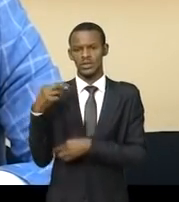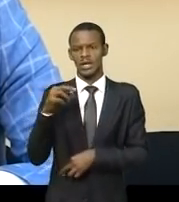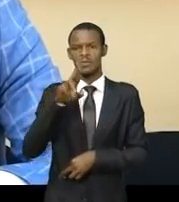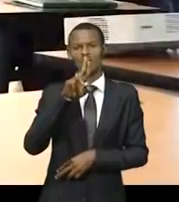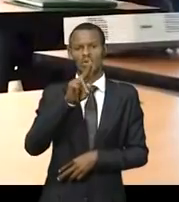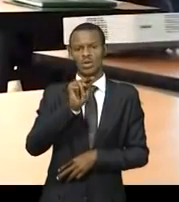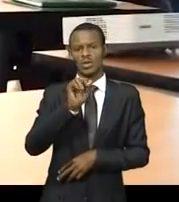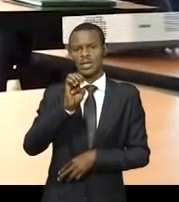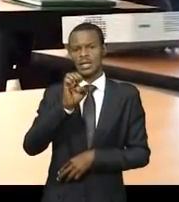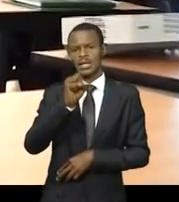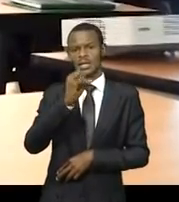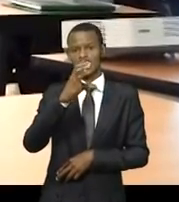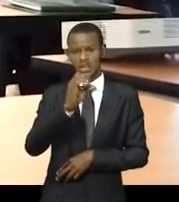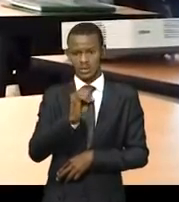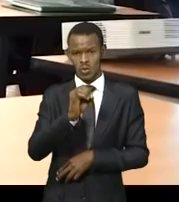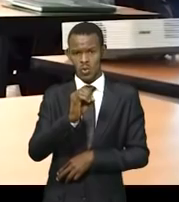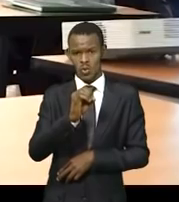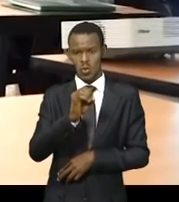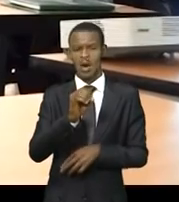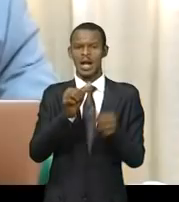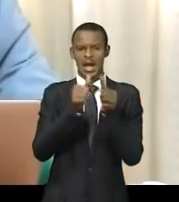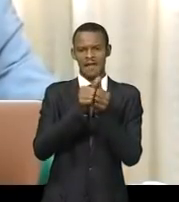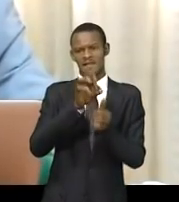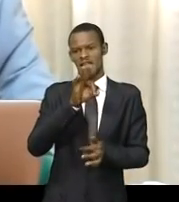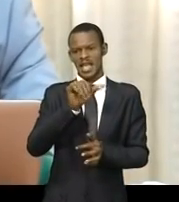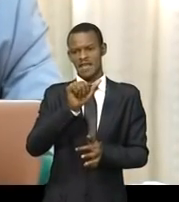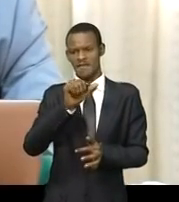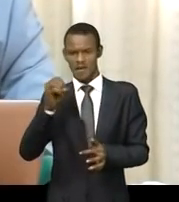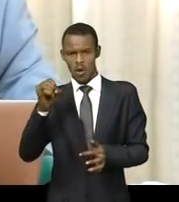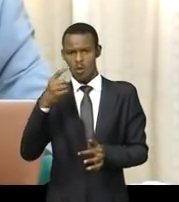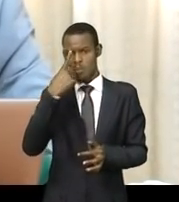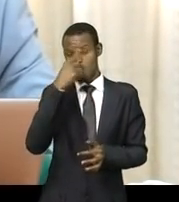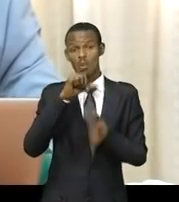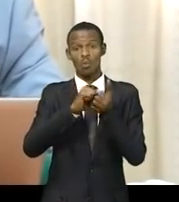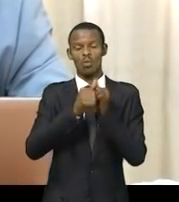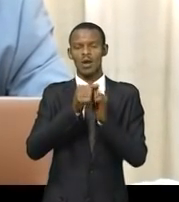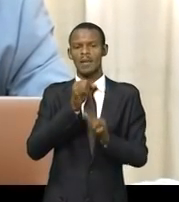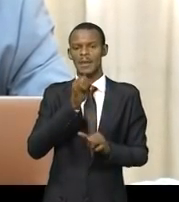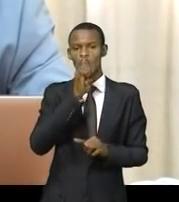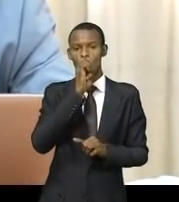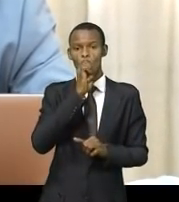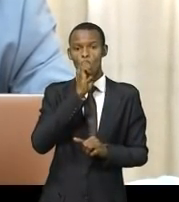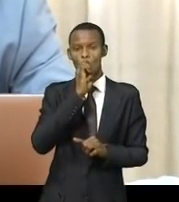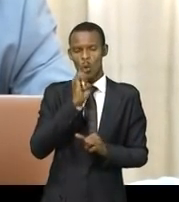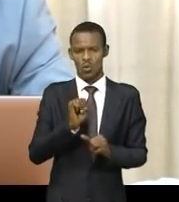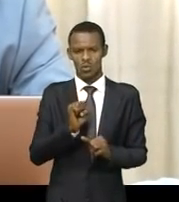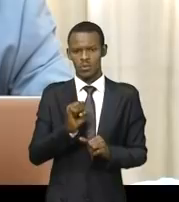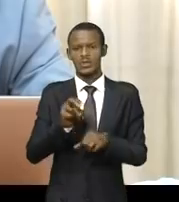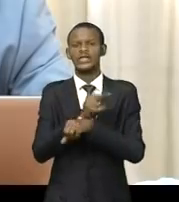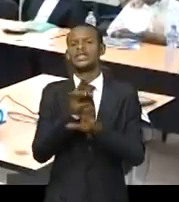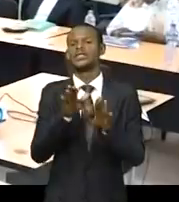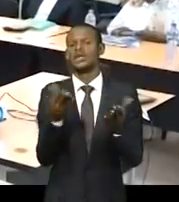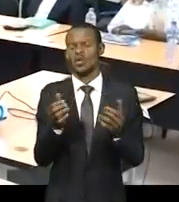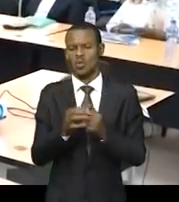la vision de l'UNESCO et de la FAO quant à l'utilisation durable des ressources en eau, tout en précisant que ces deux